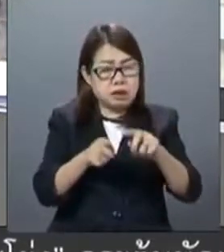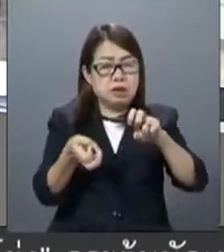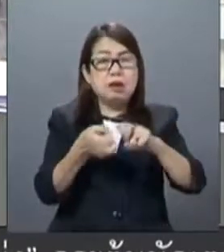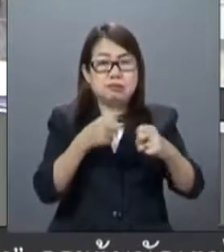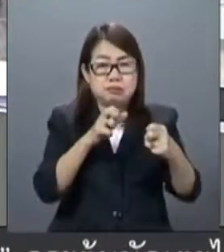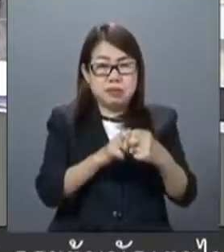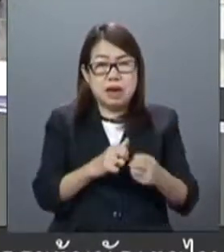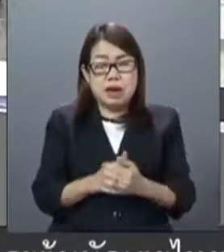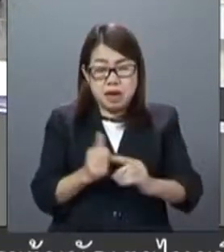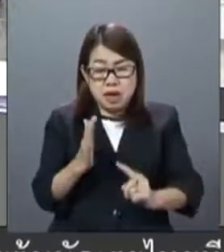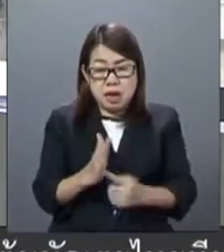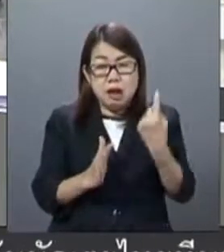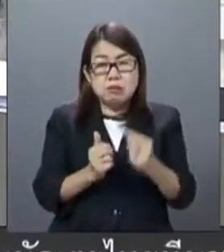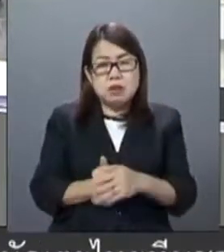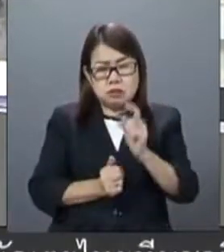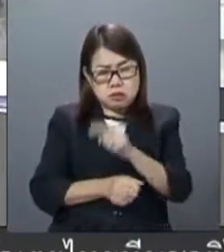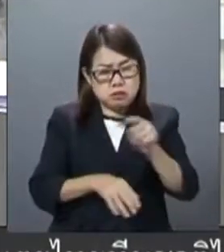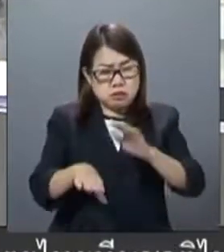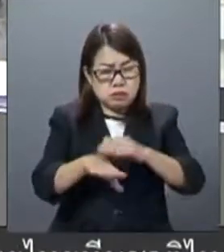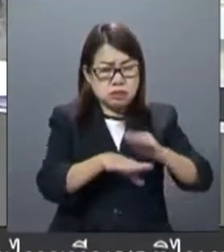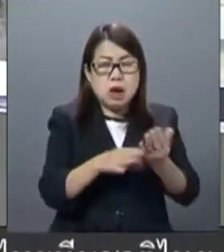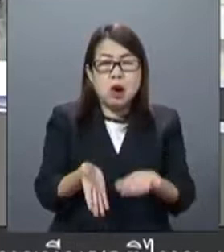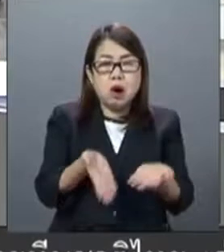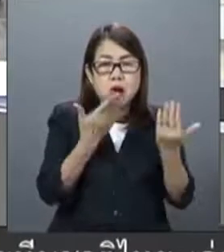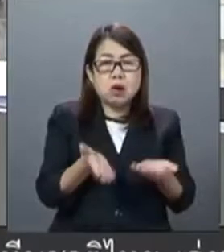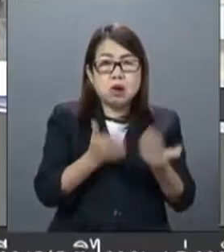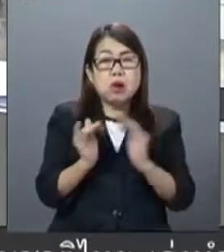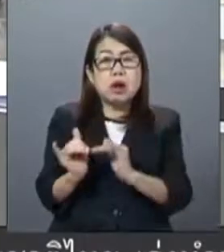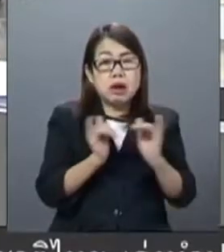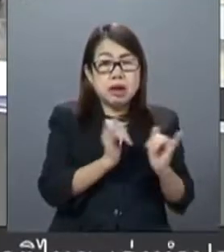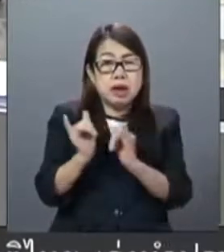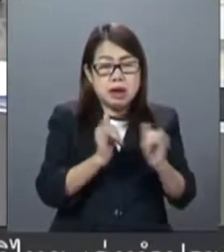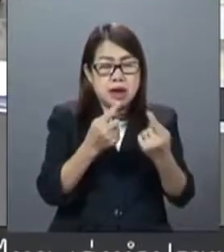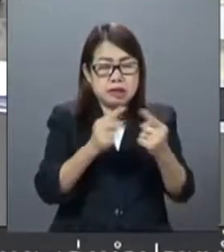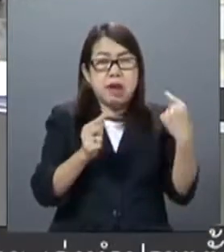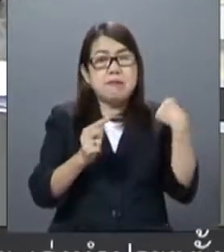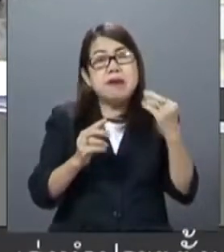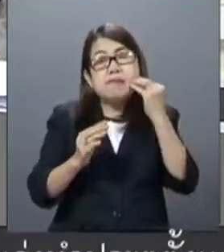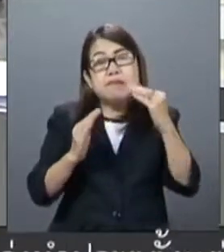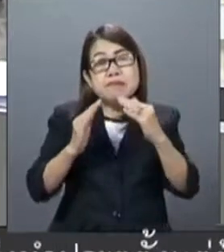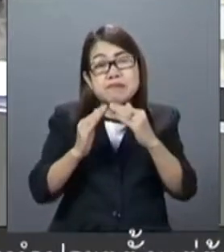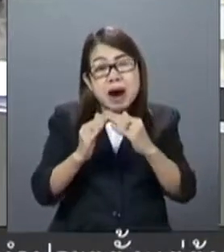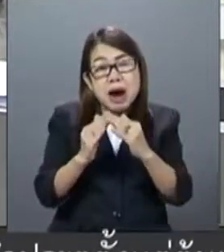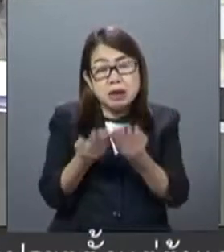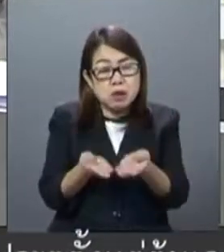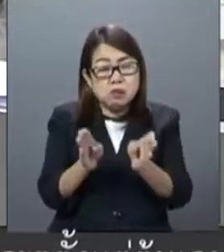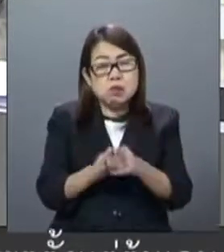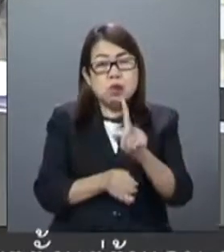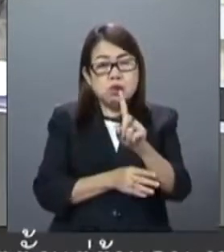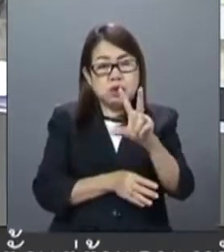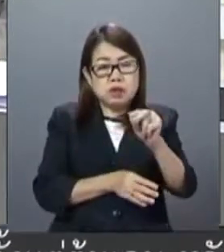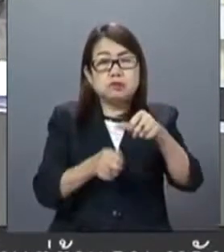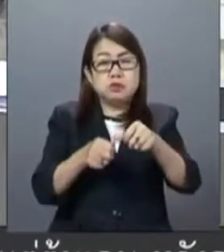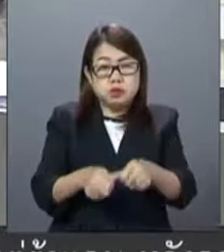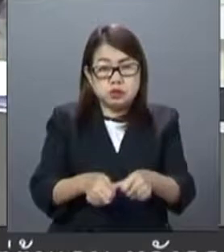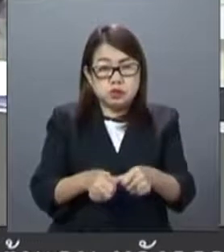หลัจากที่เร่มมการทยอยย้ายออกไปแล้แต่ว่าก็ยัมีอีกรวๆ 130 ครัวเรือนที่อาศัยเย็ในพื้นที่นี้จากกลพืนที่ของนัขวพ